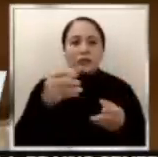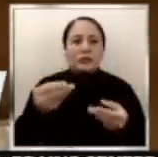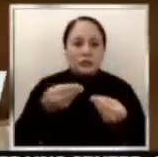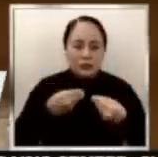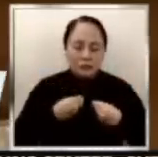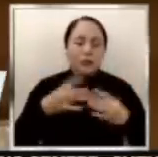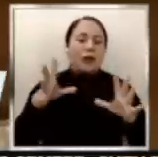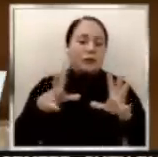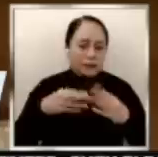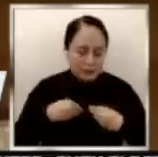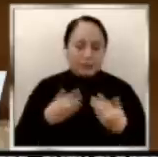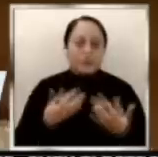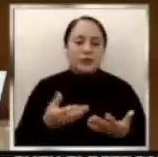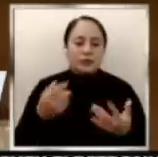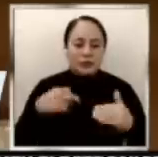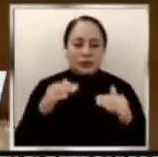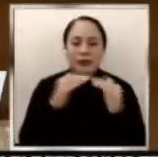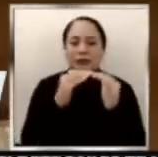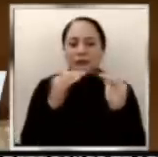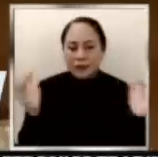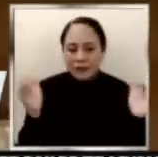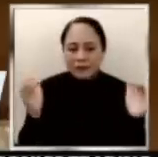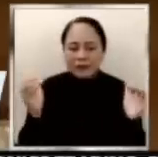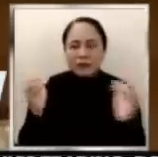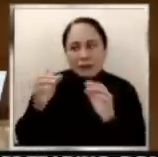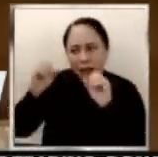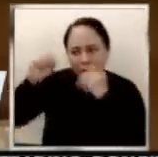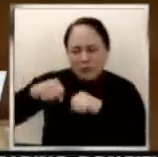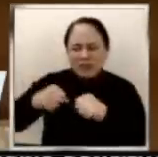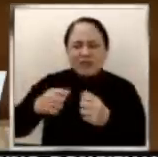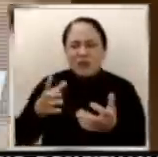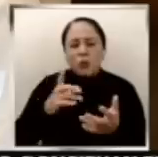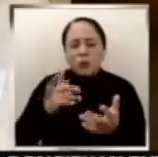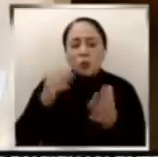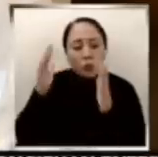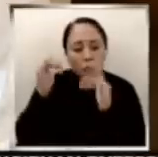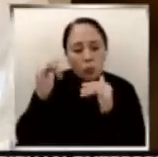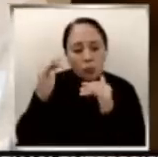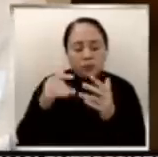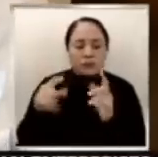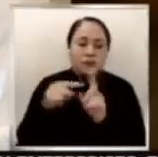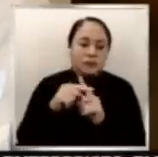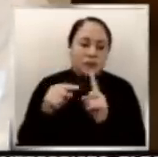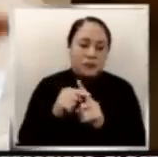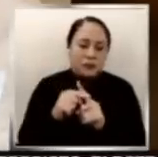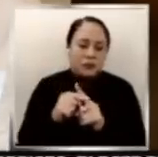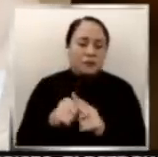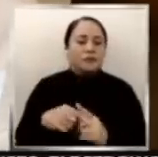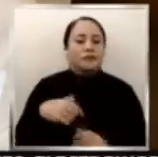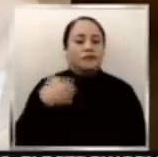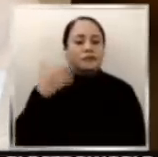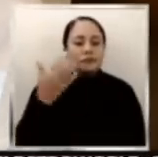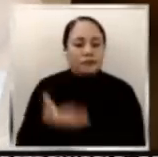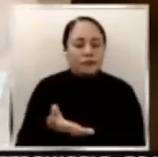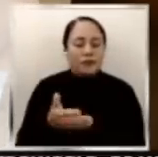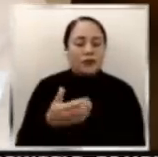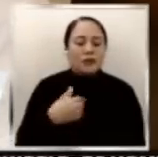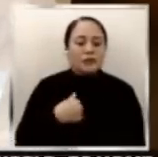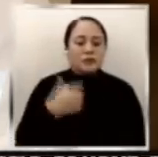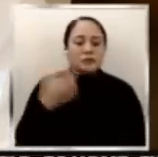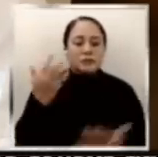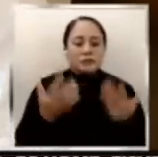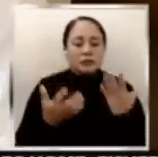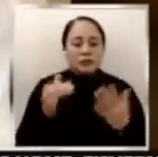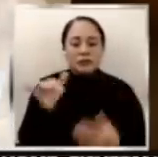yung level of ano namin ni Vijay na just really very hopeful and positive. Tapos, kaya Mars, siguro, ang ganun din kasarap